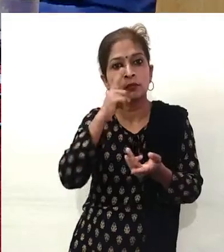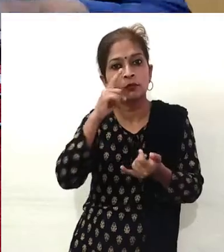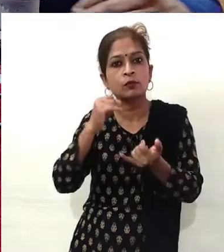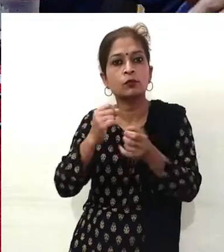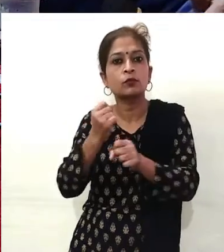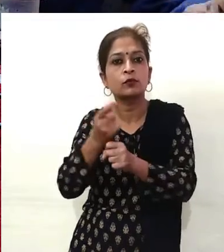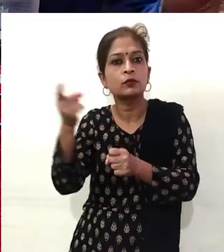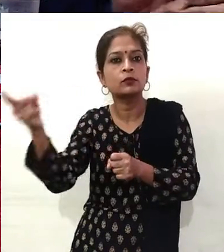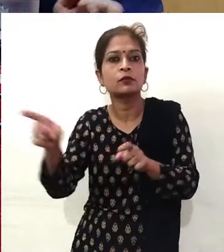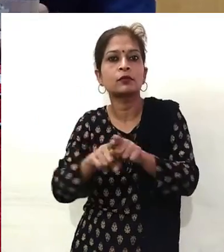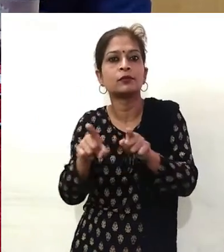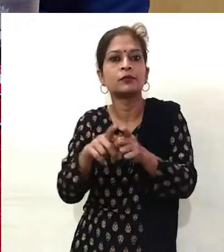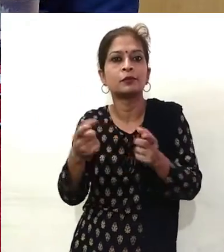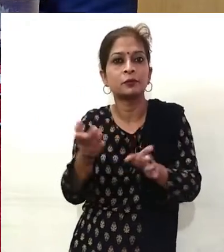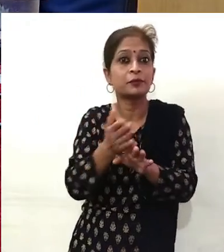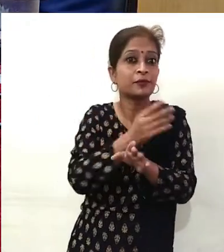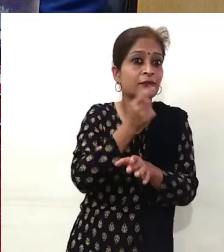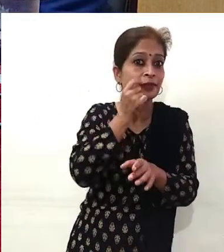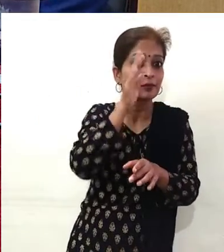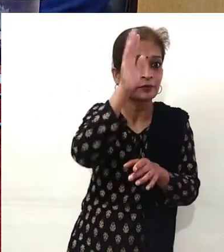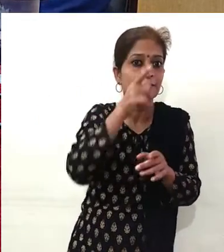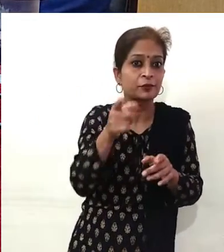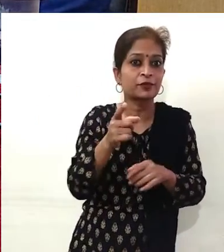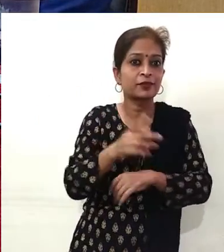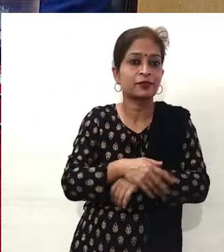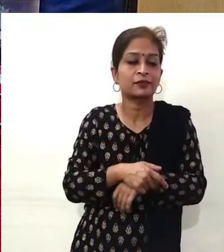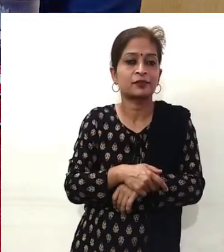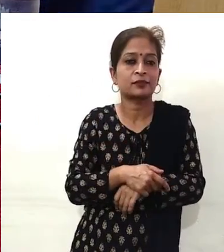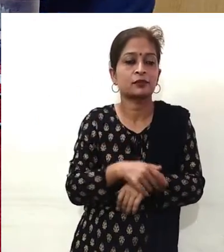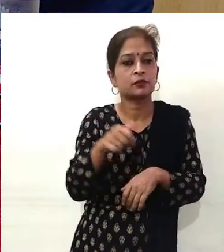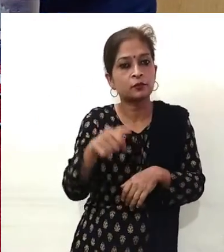यात्रा में वो जाती हैं और फिर वापस आती हैं।